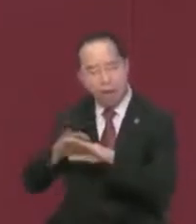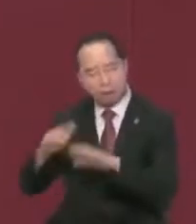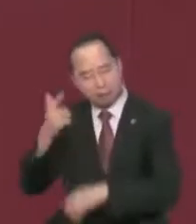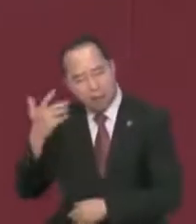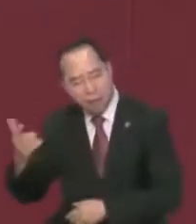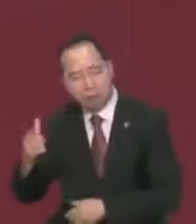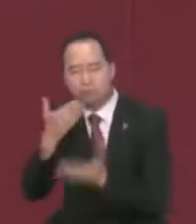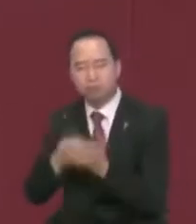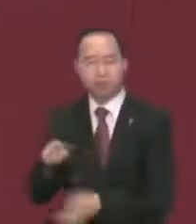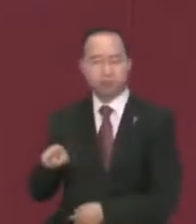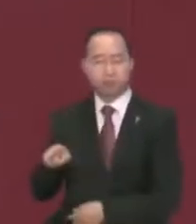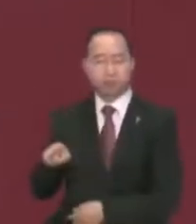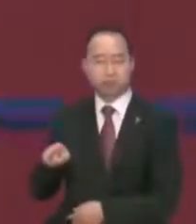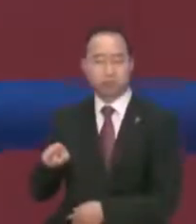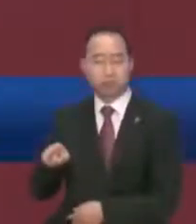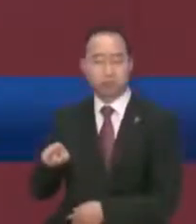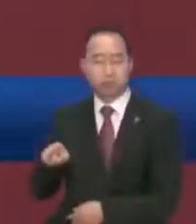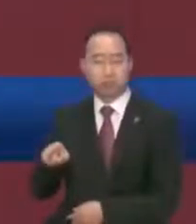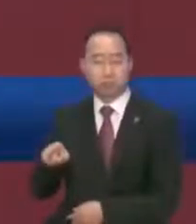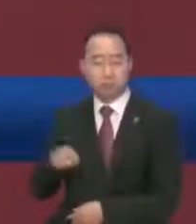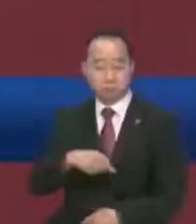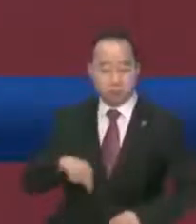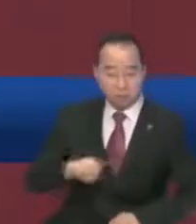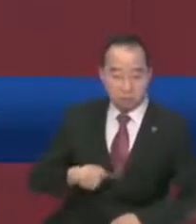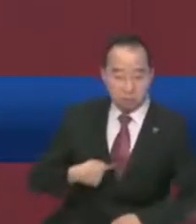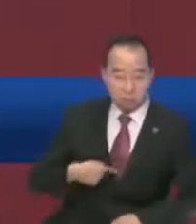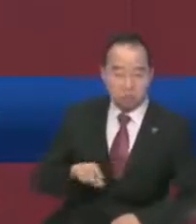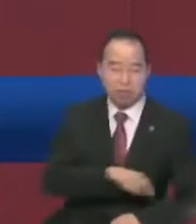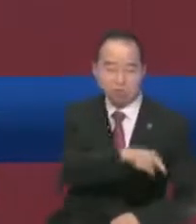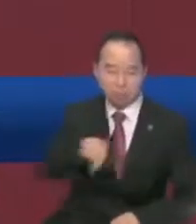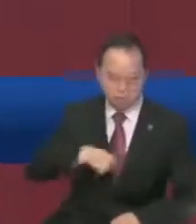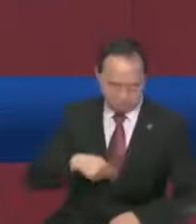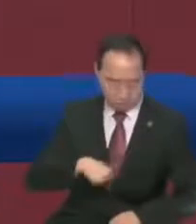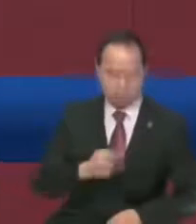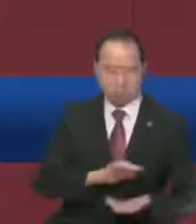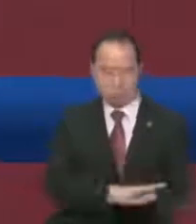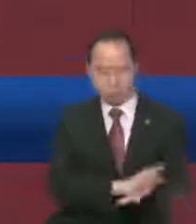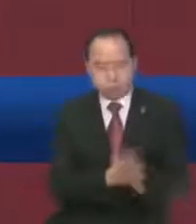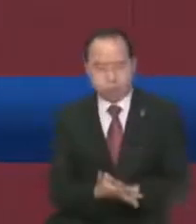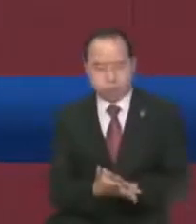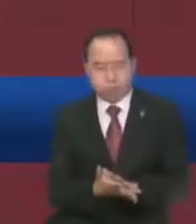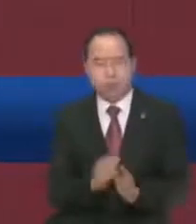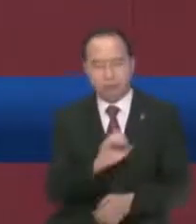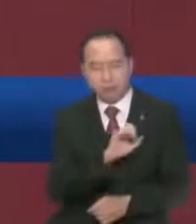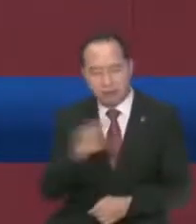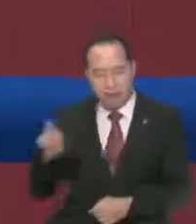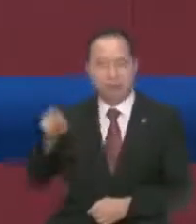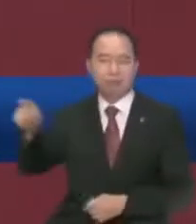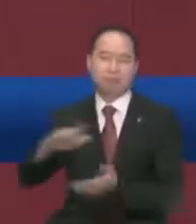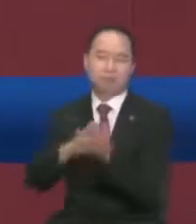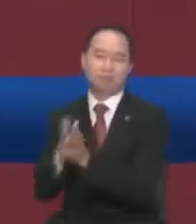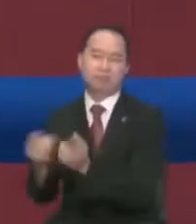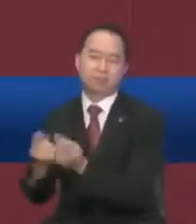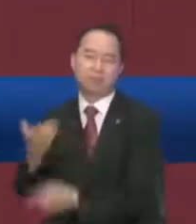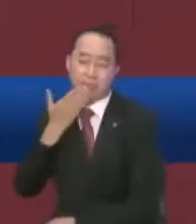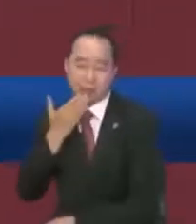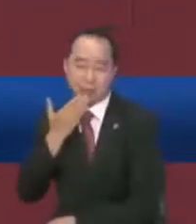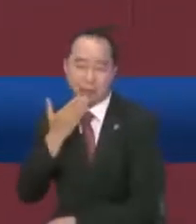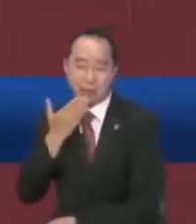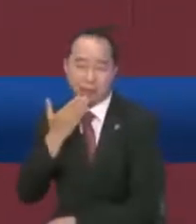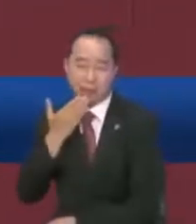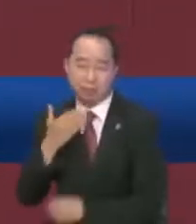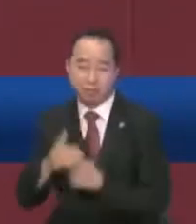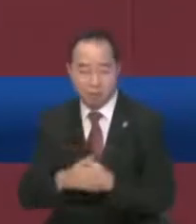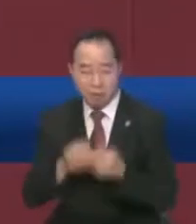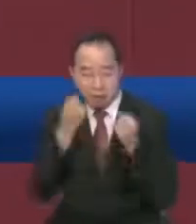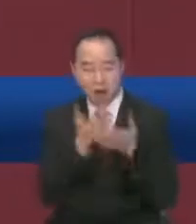대전환의 시대를 헤쳐나가려면 우리 스스로 대전환해야 합니다. 혁신해야 합니다. 혁신하려면 결단이